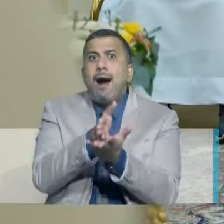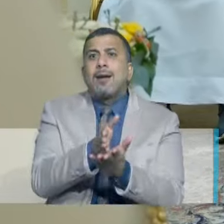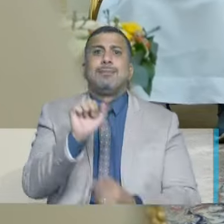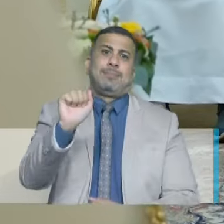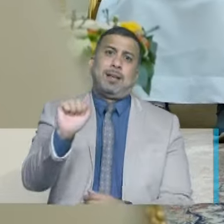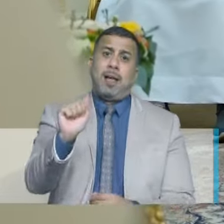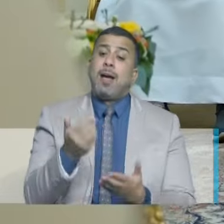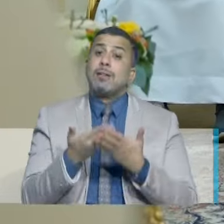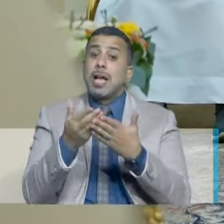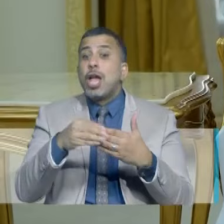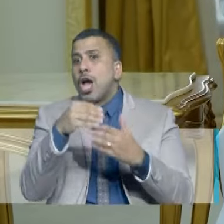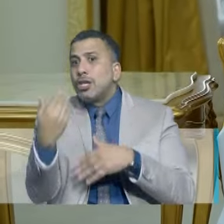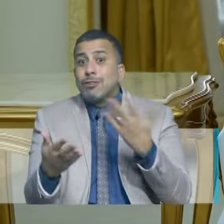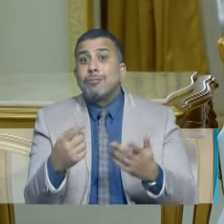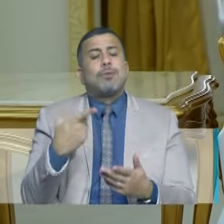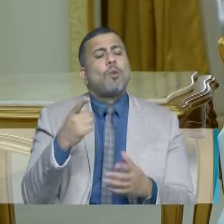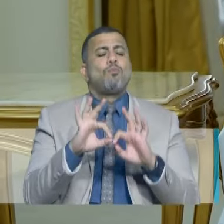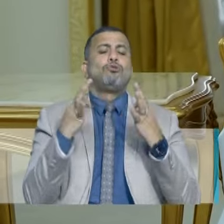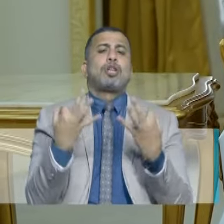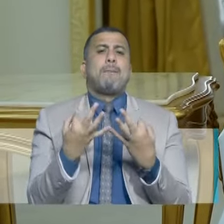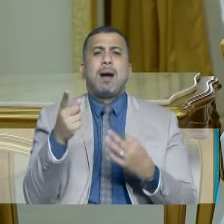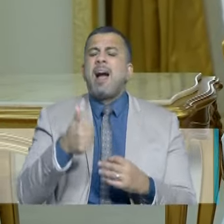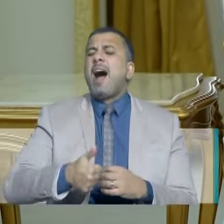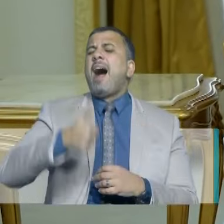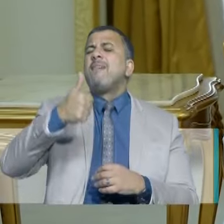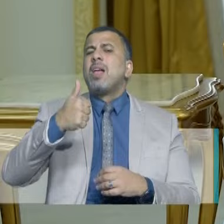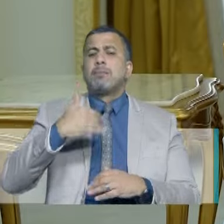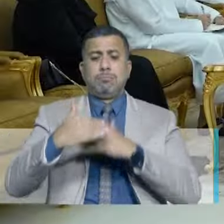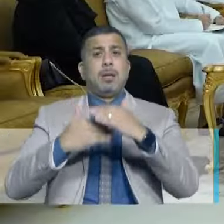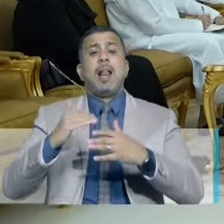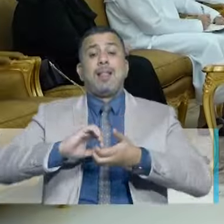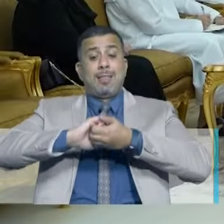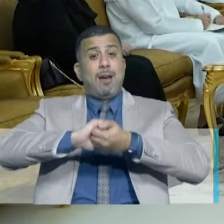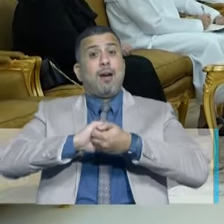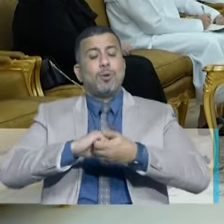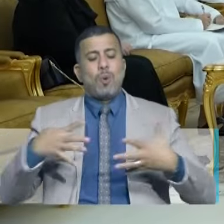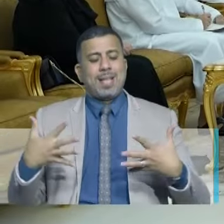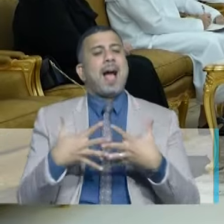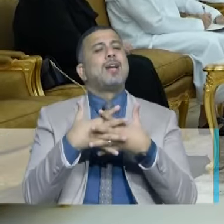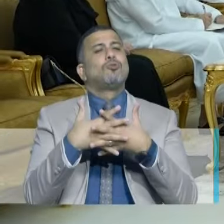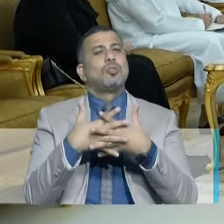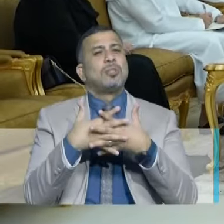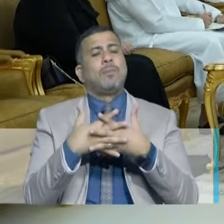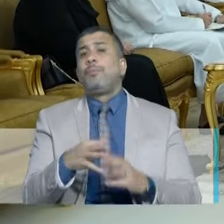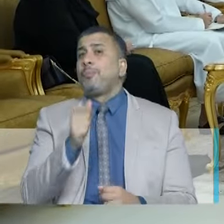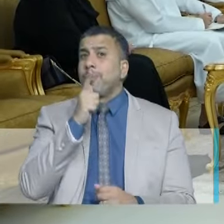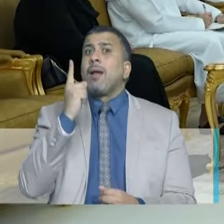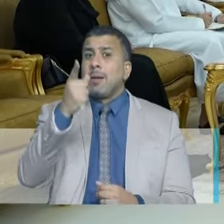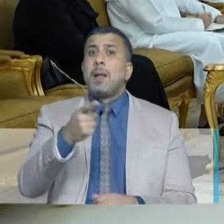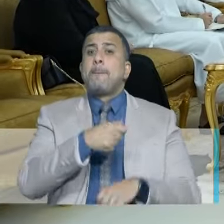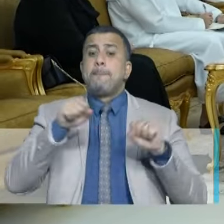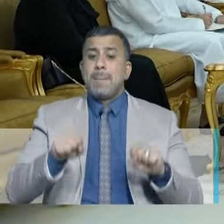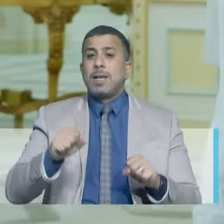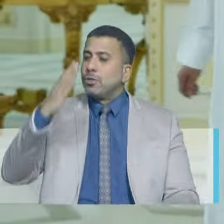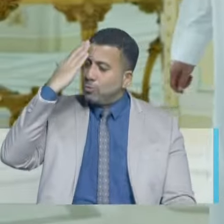والاسهام في ارشاد وتوجيه المجتمع نحو افضل السبل لتعزيز الترابط والتعايش من جانبهم وجه اعضاء